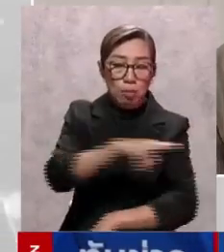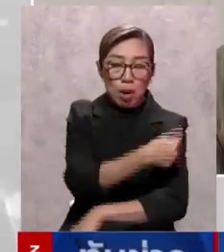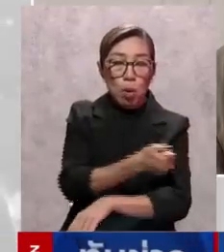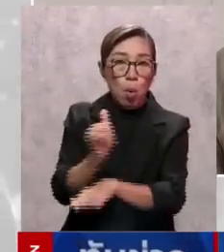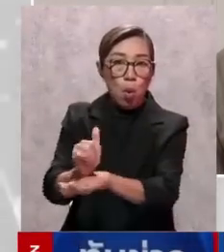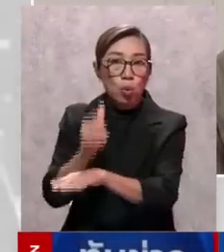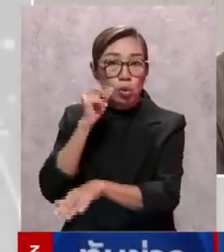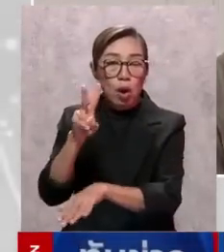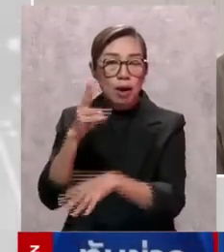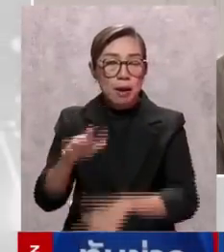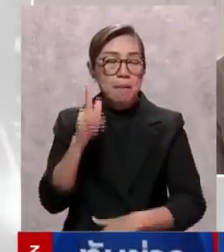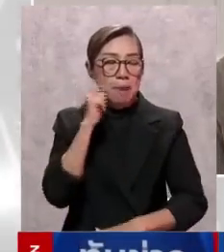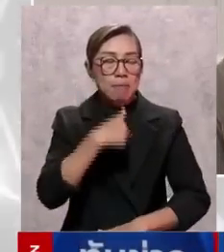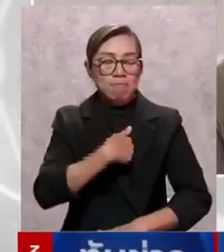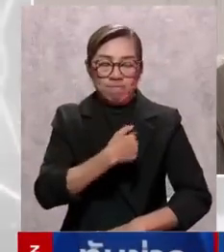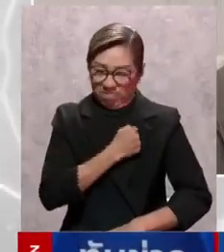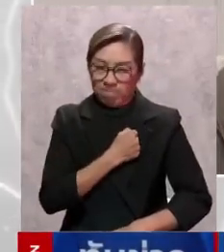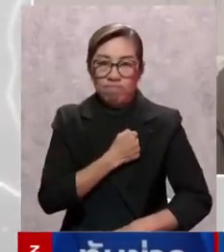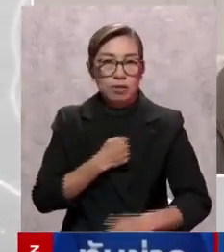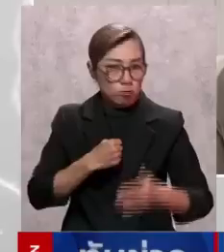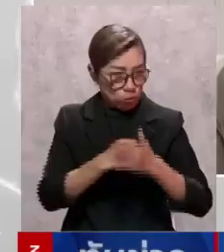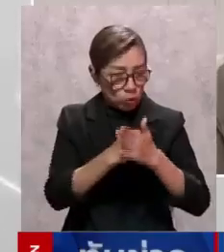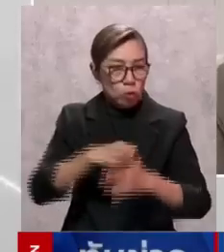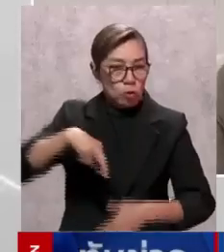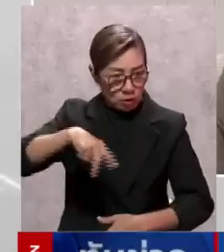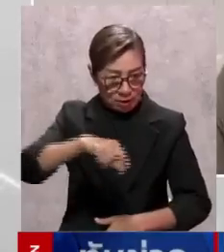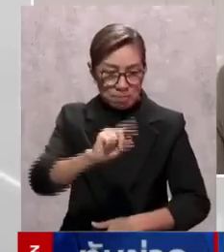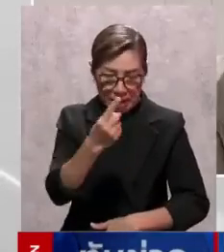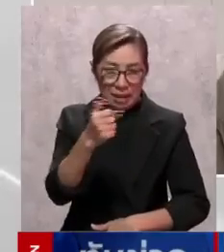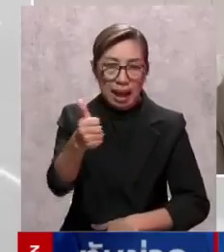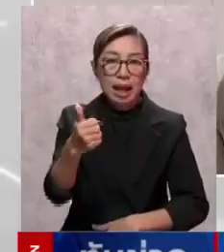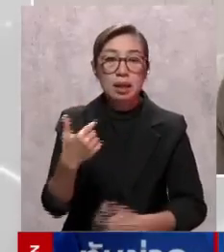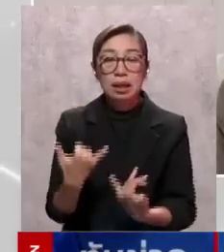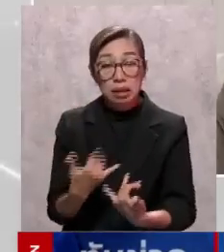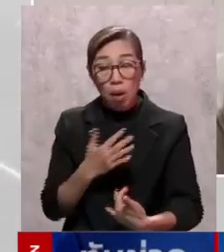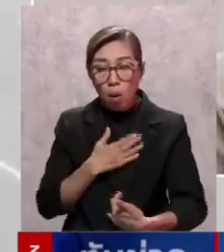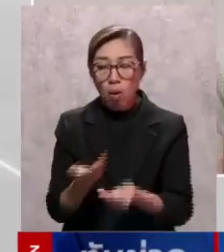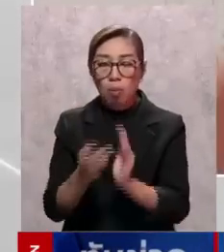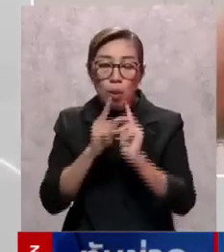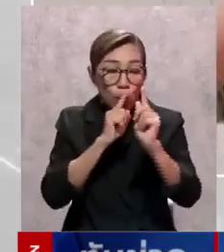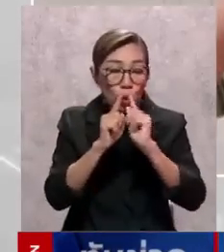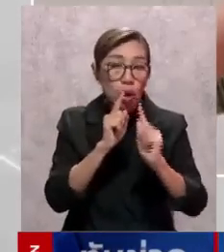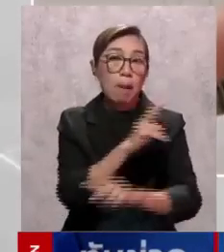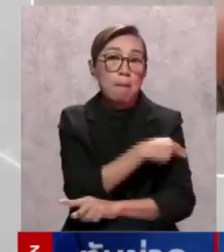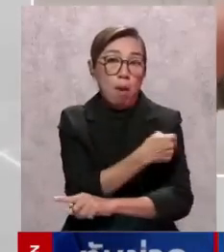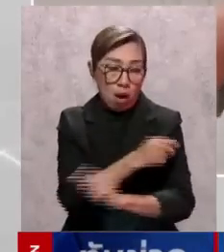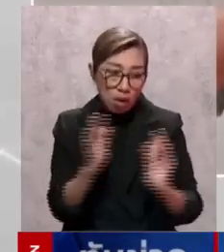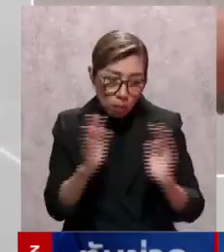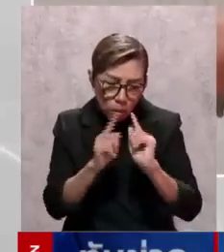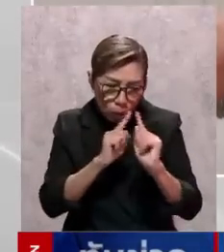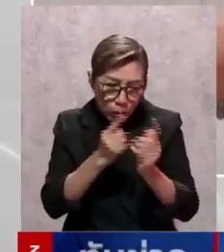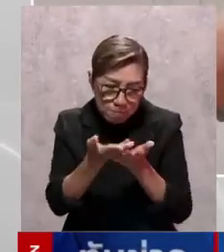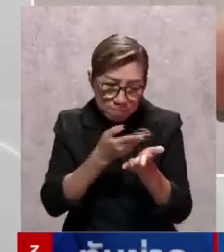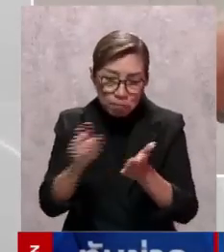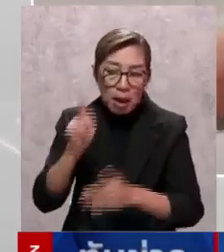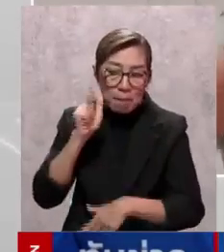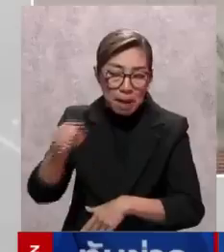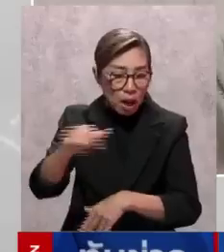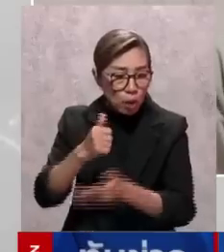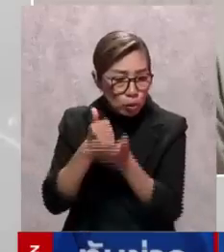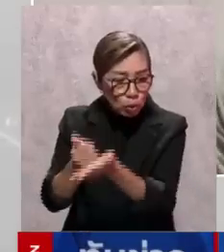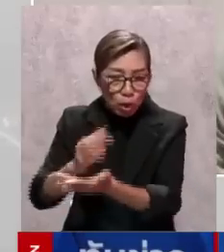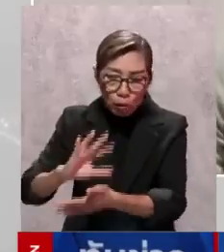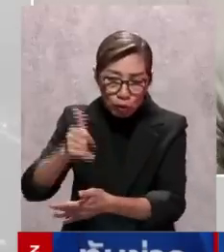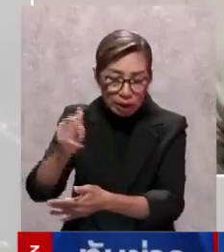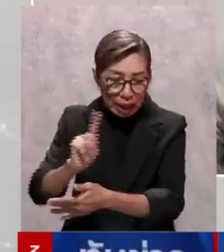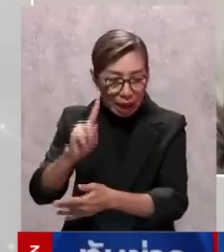จะต้องกลับมาเดินได้อีกครั้งและตอนนี้ได้ปรึกษากับทั้งทีมแพทย์และครอบครัวในกระบวนการรักษาฟื้นฟูระยะยาวรวมถึง